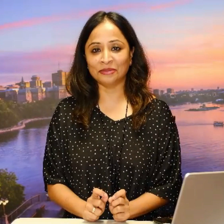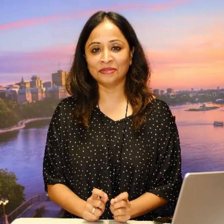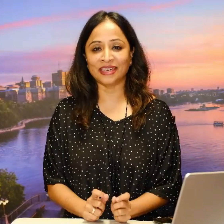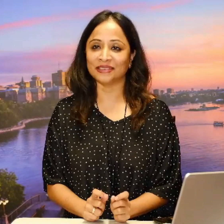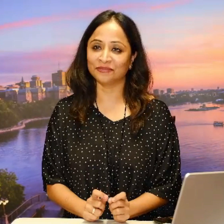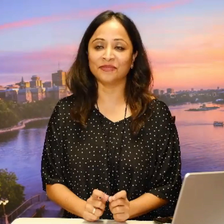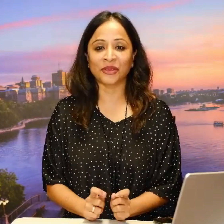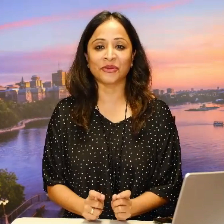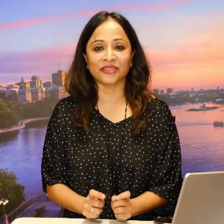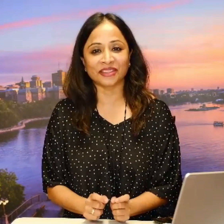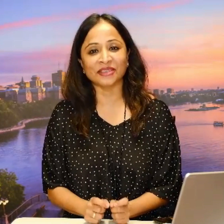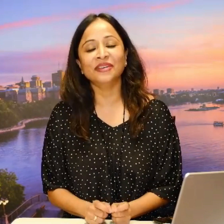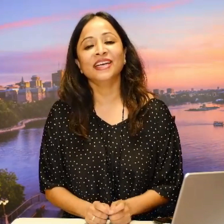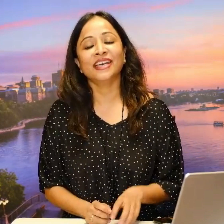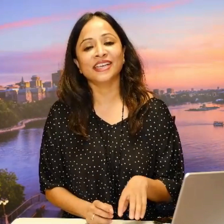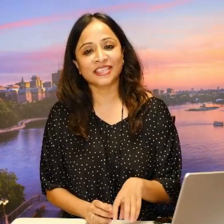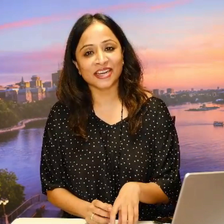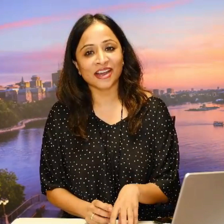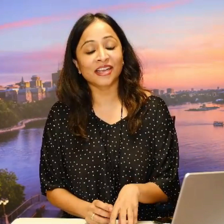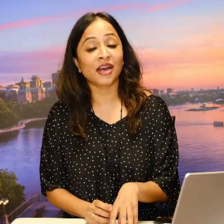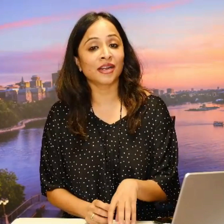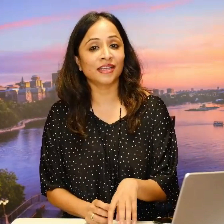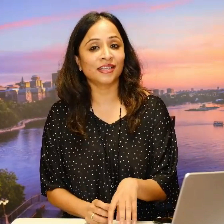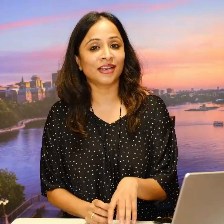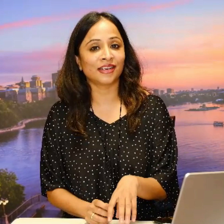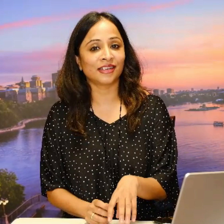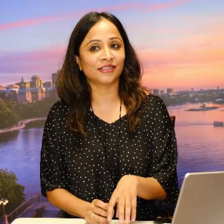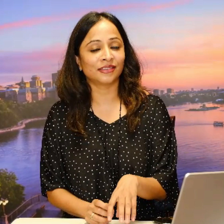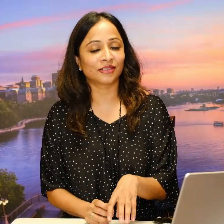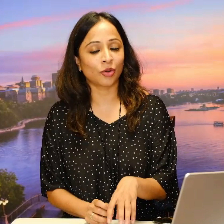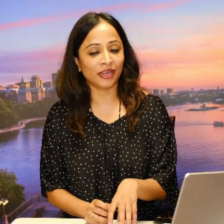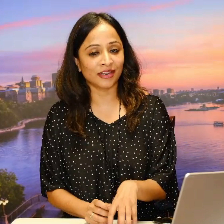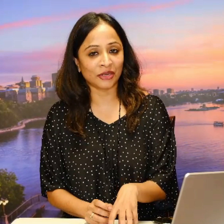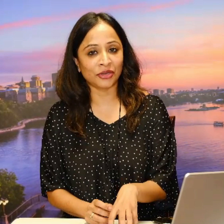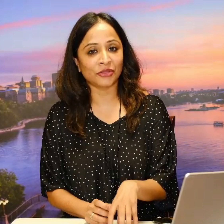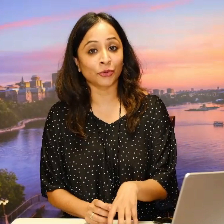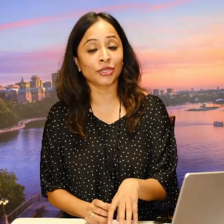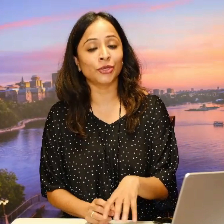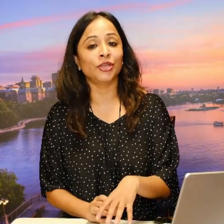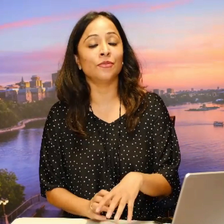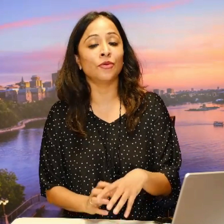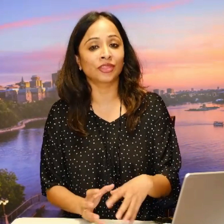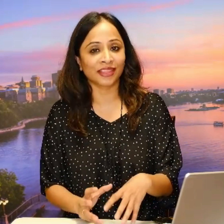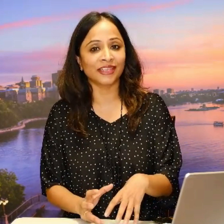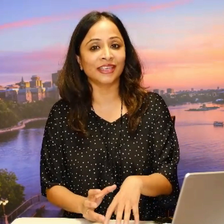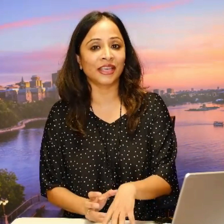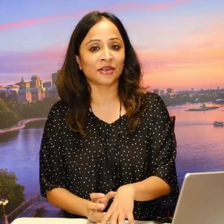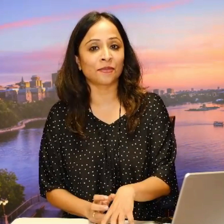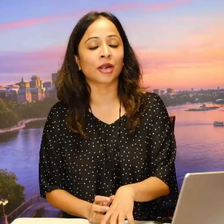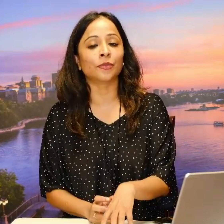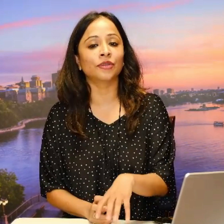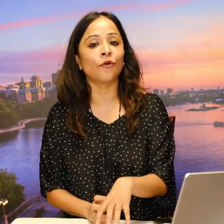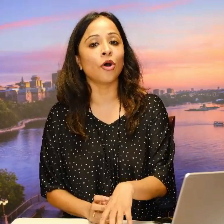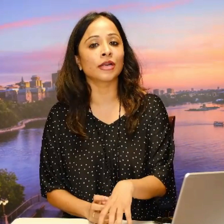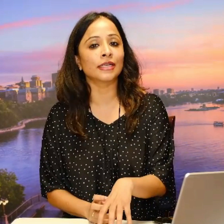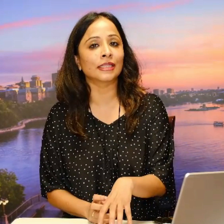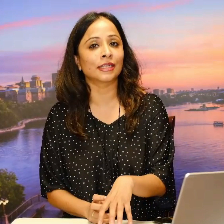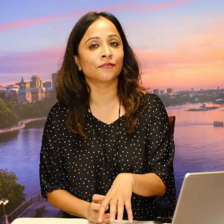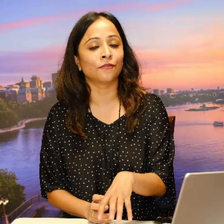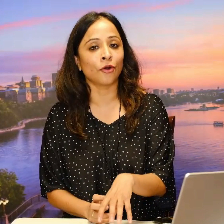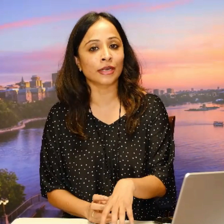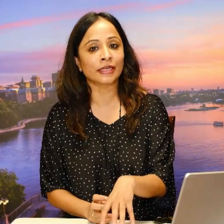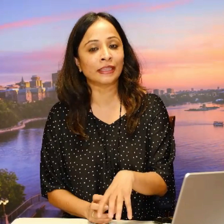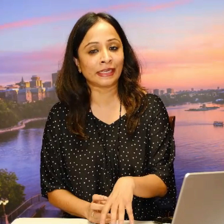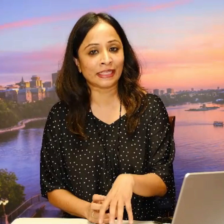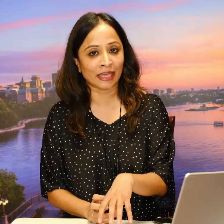ஒரு திருத்தம், நான் பெரிய ஒரு திருத்தம். இன்றைய நாளுக்கான COVID-19 தொற்றுக்களுடைய மொத்த எண்ணிக்கை என்று பார்க்கும்போது